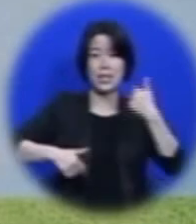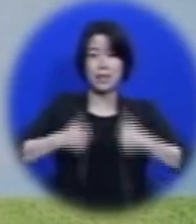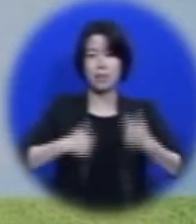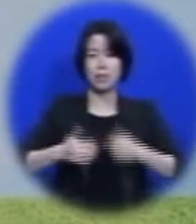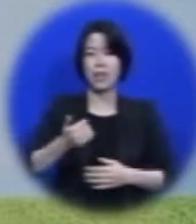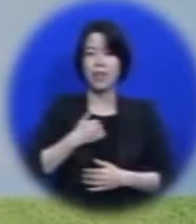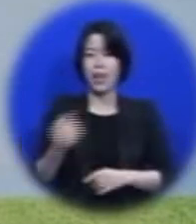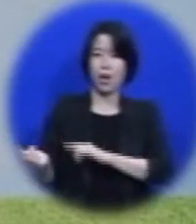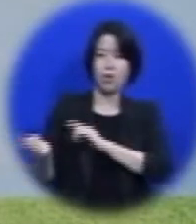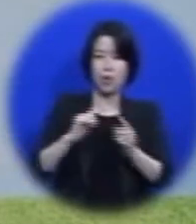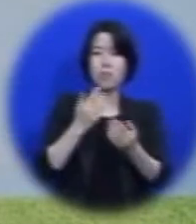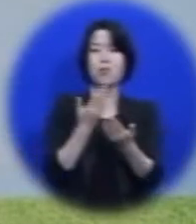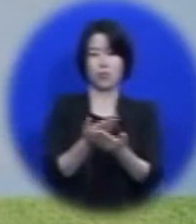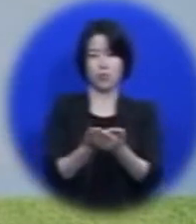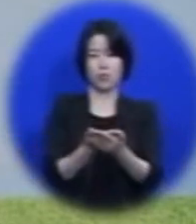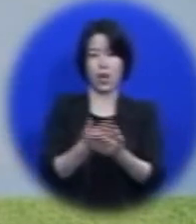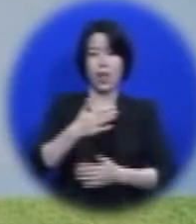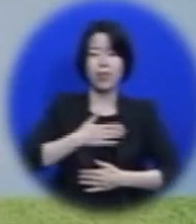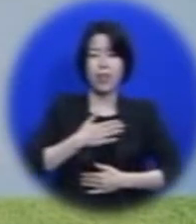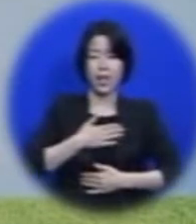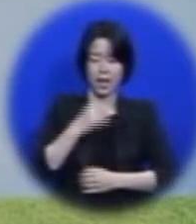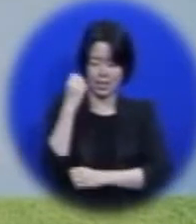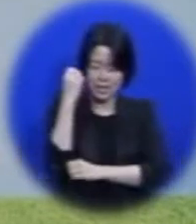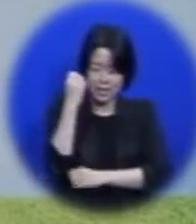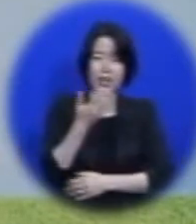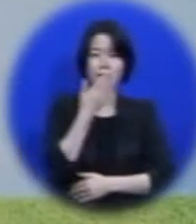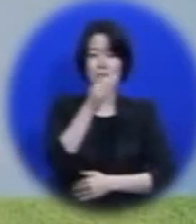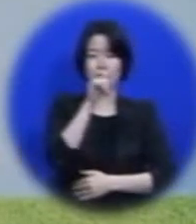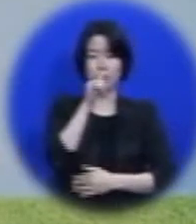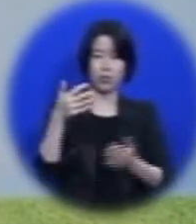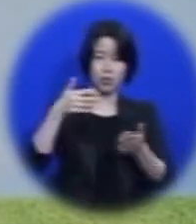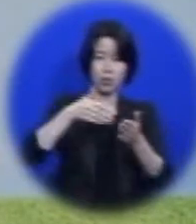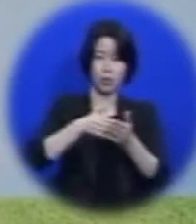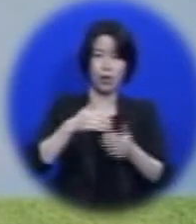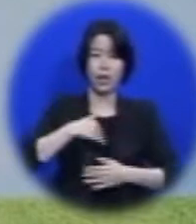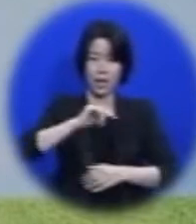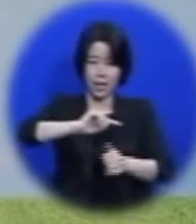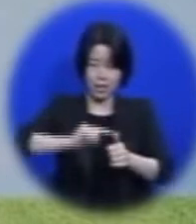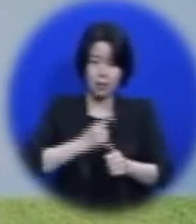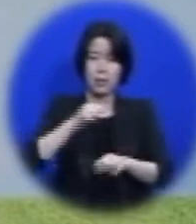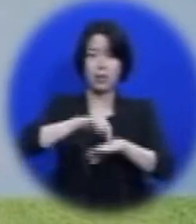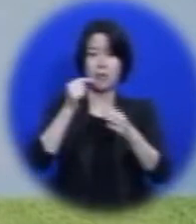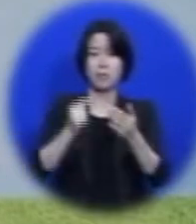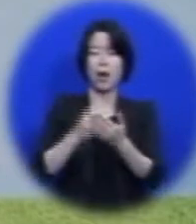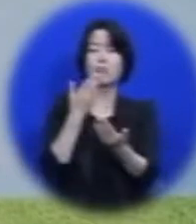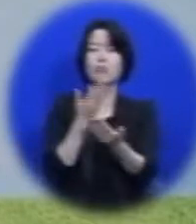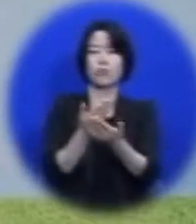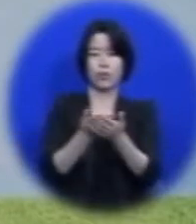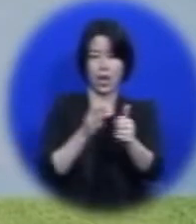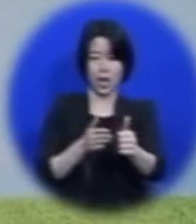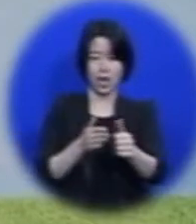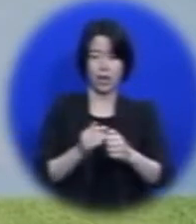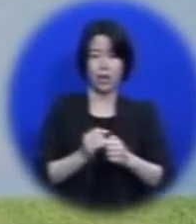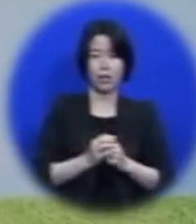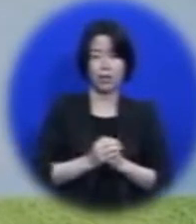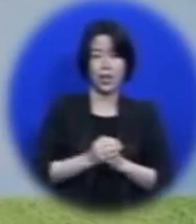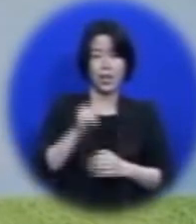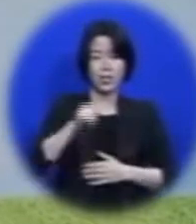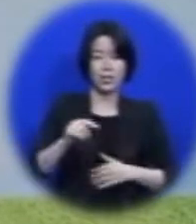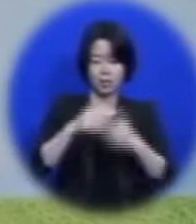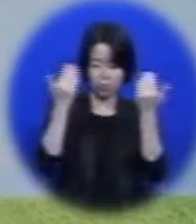내게 회복시켜 주시고 내가 지탱할 수 있도록 내게 자발적인 마음을 주십시오. 그는